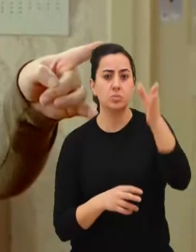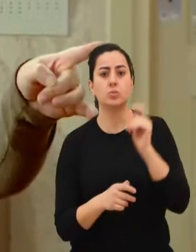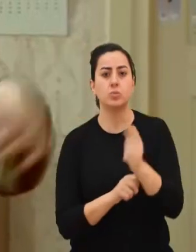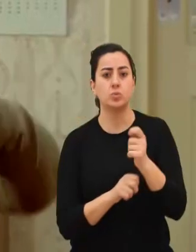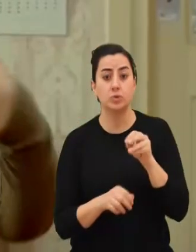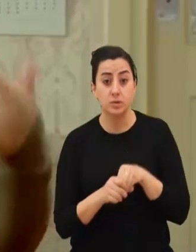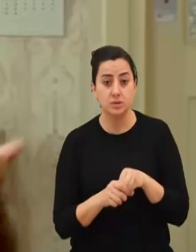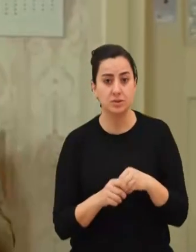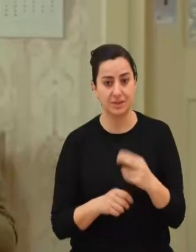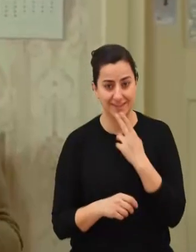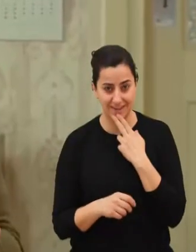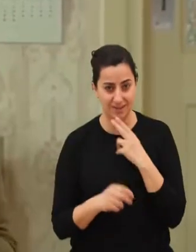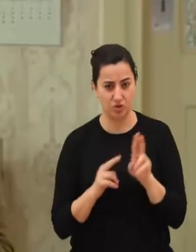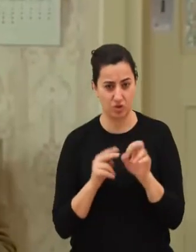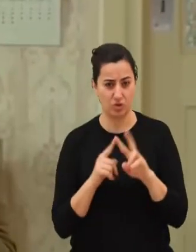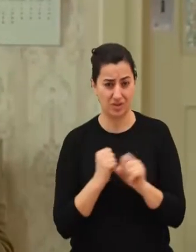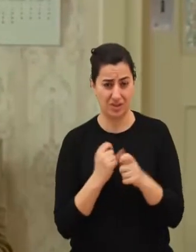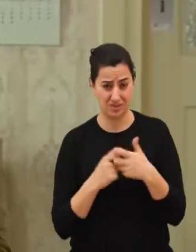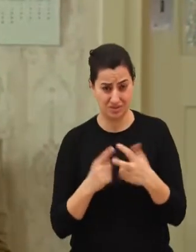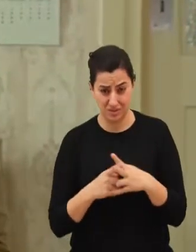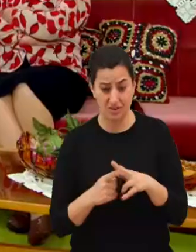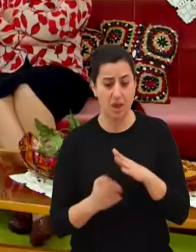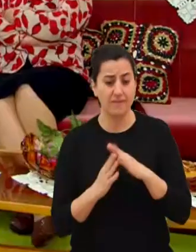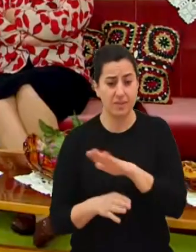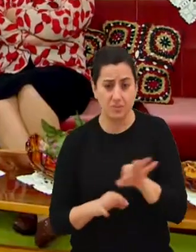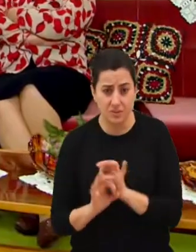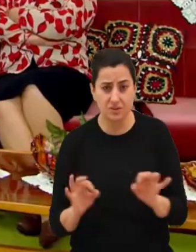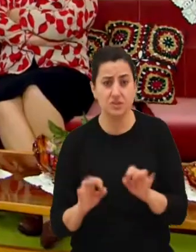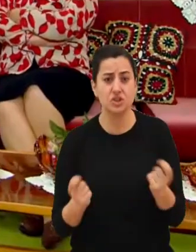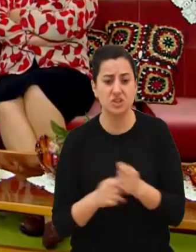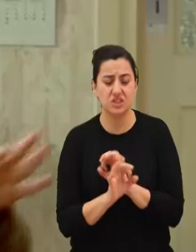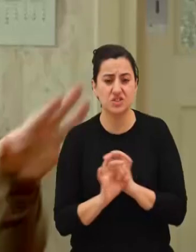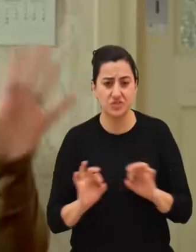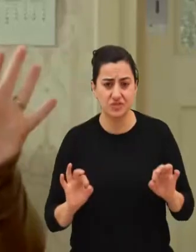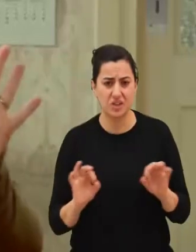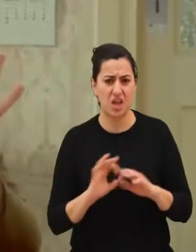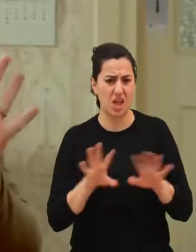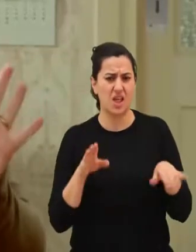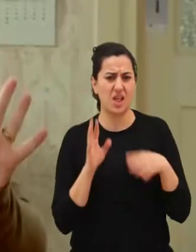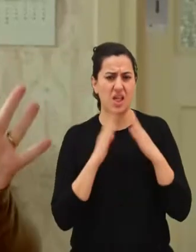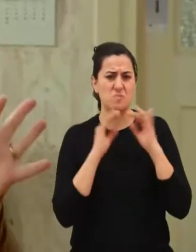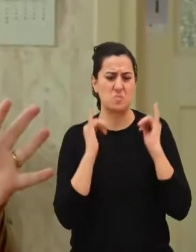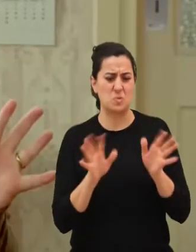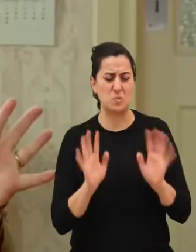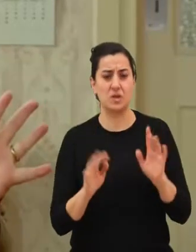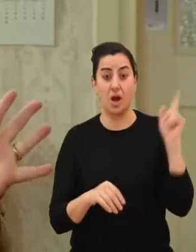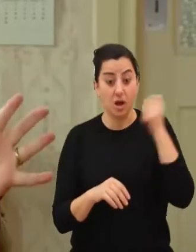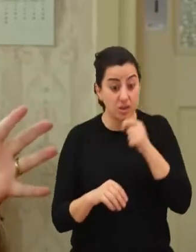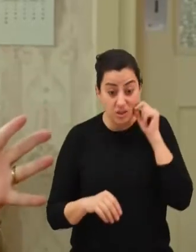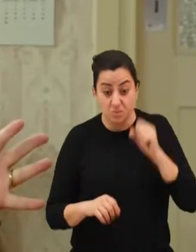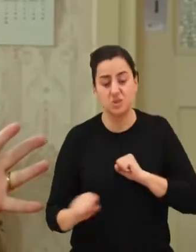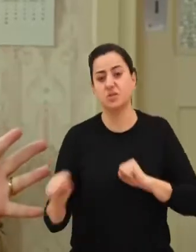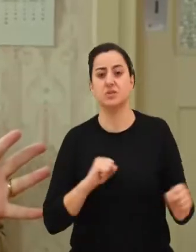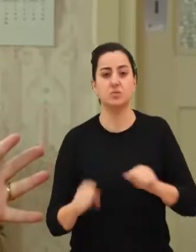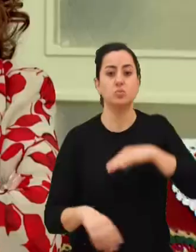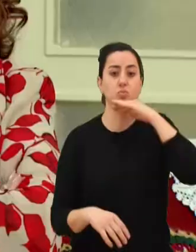diyerekten. Çünkü neden? Kadın da konkene gidiyor diye. Evde ne temizlik, ne bir şey, ne iş gücü. Her şey böyle rezalet falan. Adam da ne yapsın?